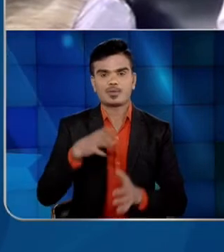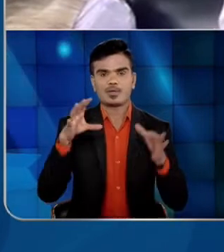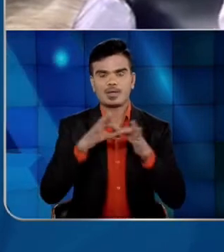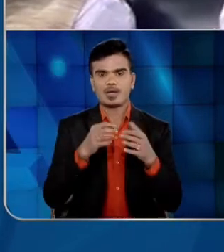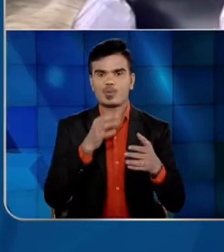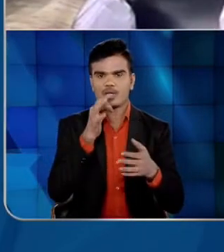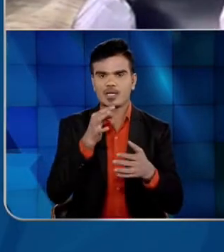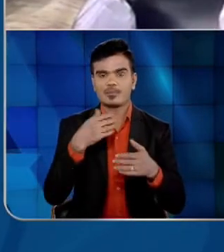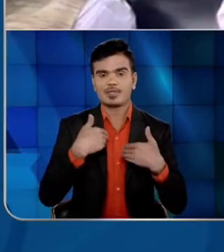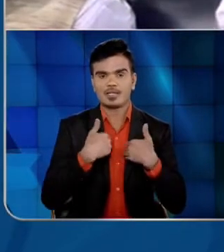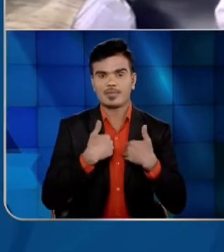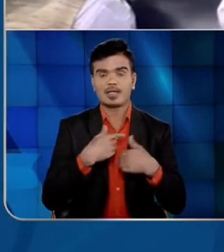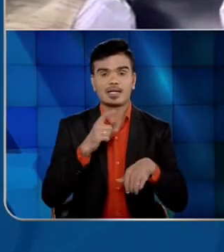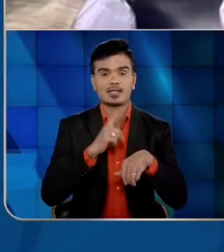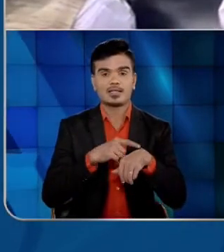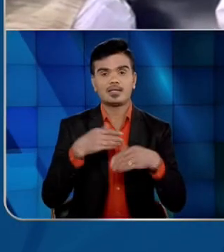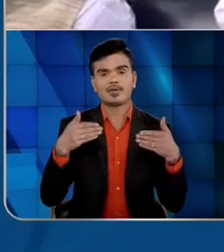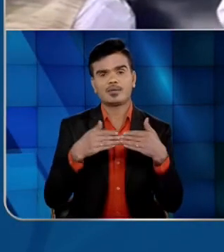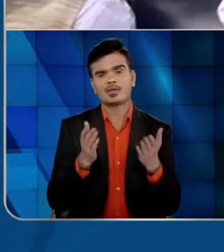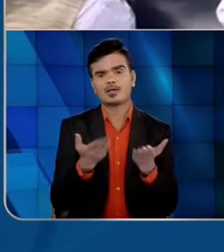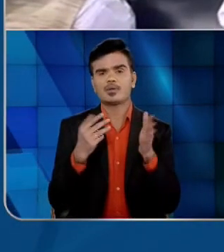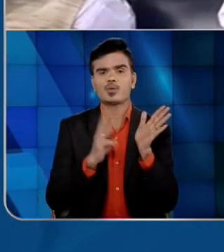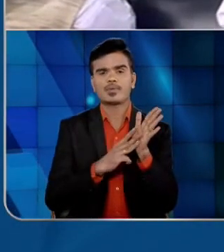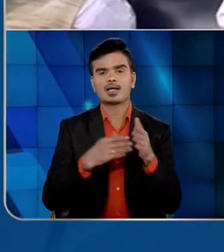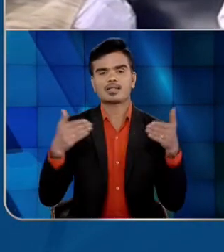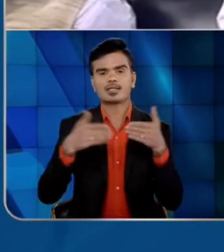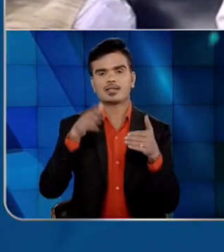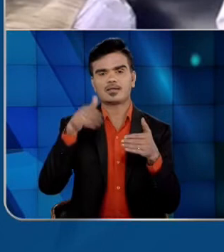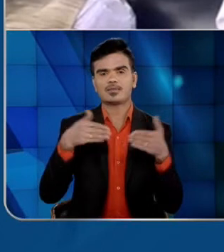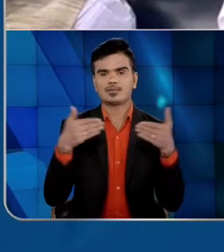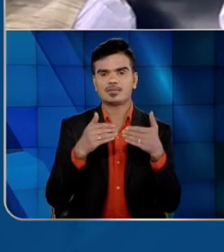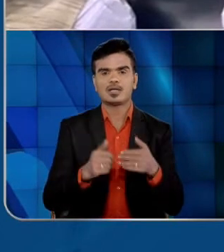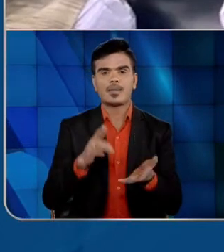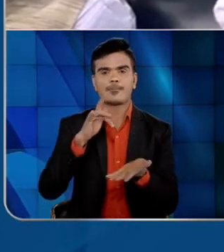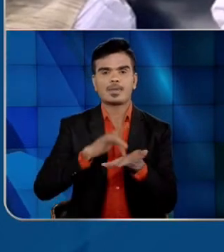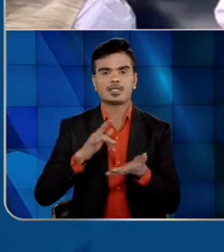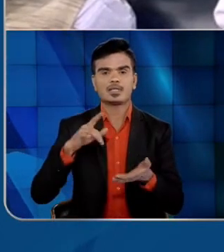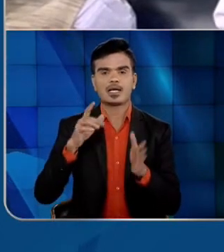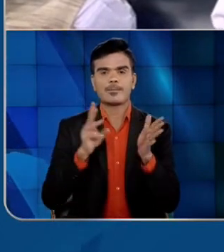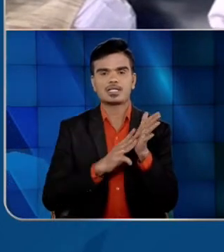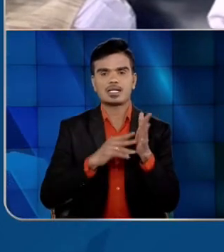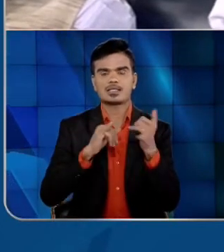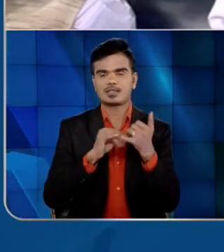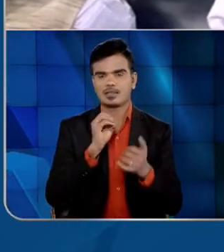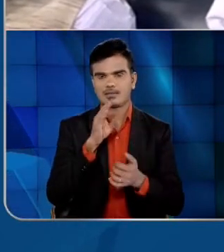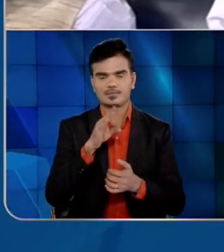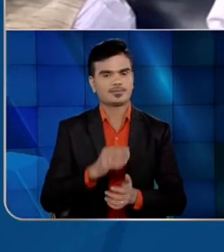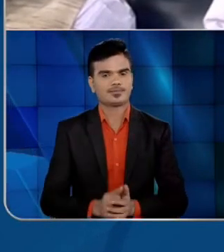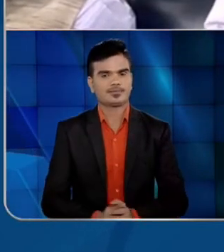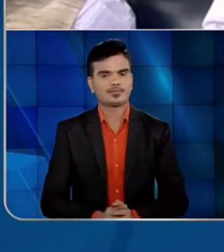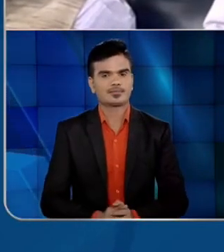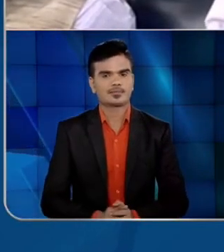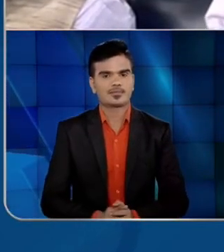இது தொடர்பான கோரிக்கைகளுக்கு தம்மை எந்த நேரத்திலும் வேண்டுமானாலும் உறுப்பினர்கள் சந்திக்கலாம் என்றும் மத்திய அமைச்சர் சிந்தியா தெரிவித்தார்.